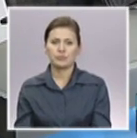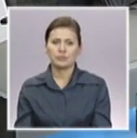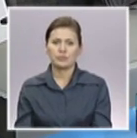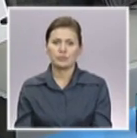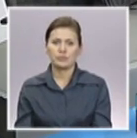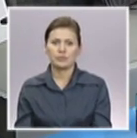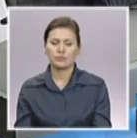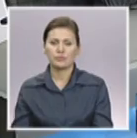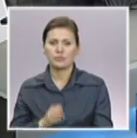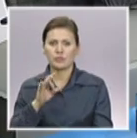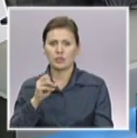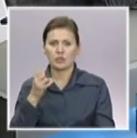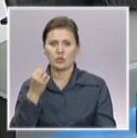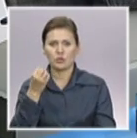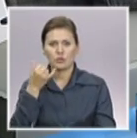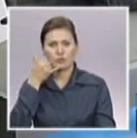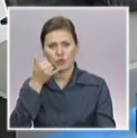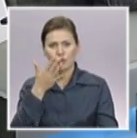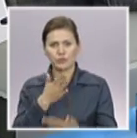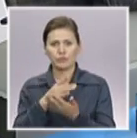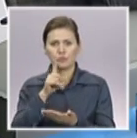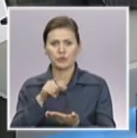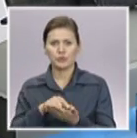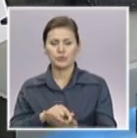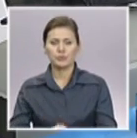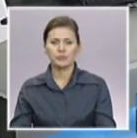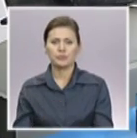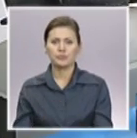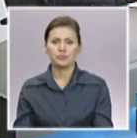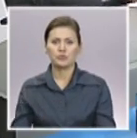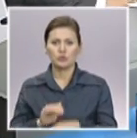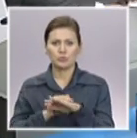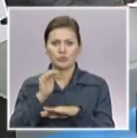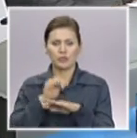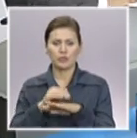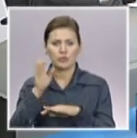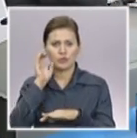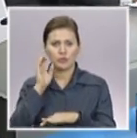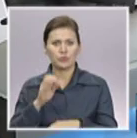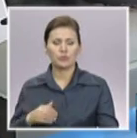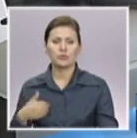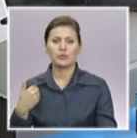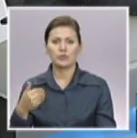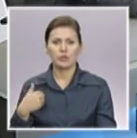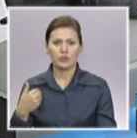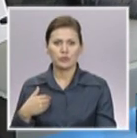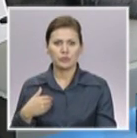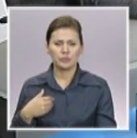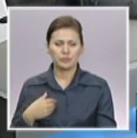один телезритель желает обратиться с вопросом, давайте его тоже выслушаем. Добрый вечер, говорите. Здравствуйте.